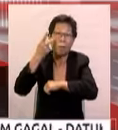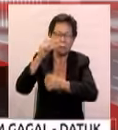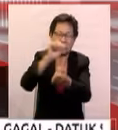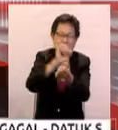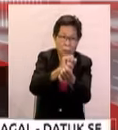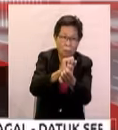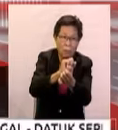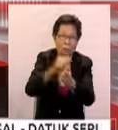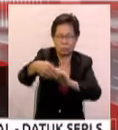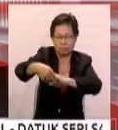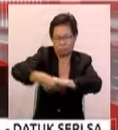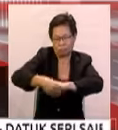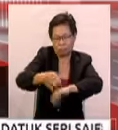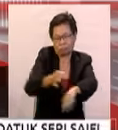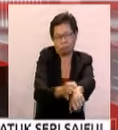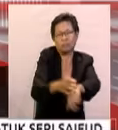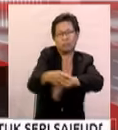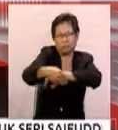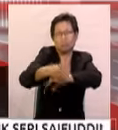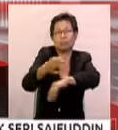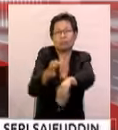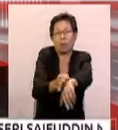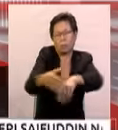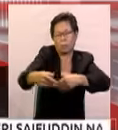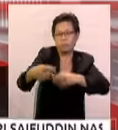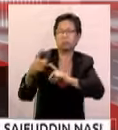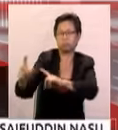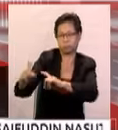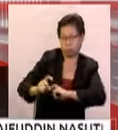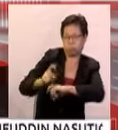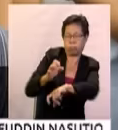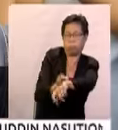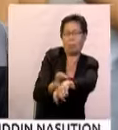berkaitan kes menerima seutas jam tangan mewah itu.